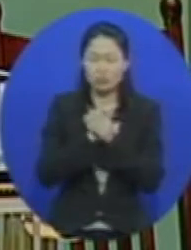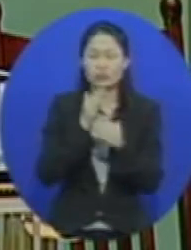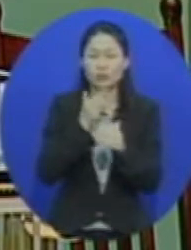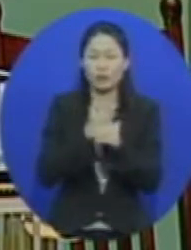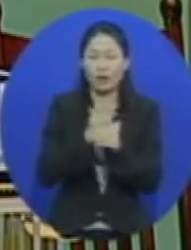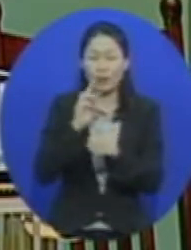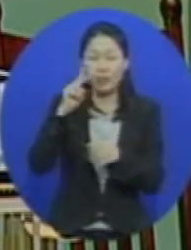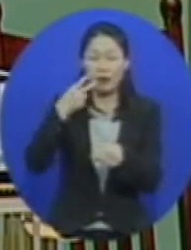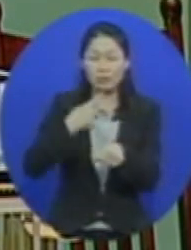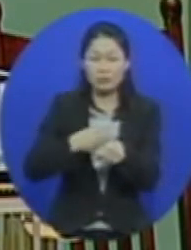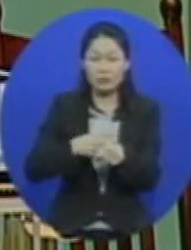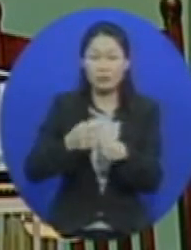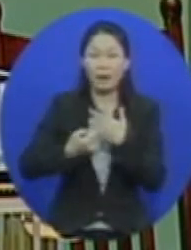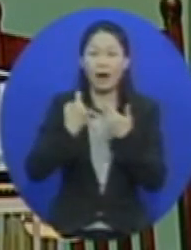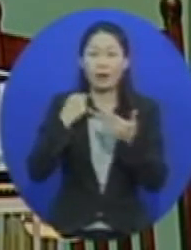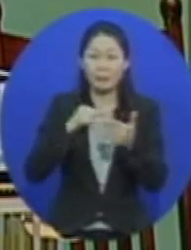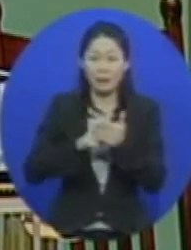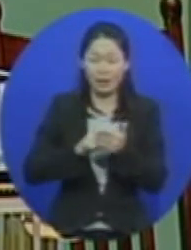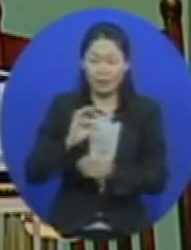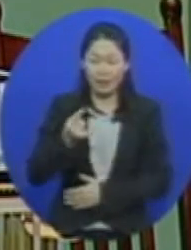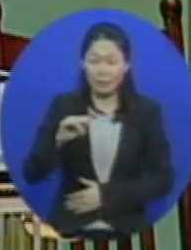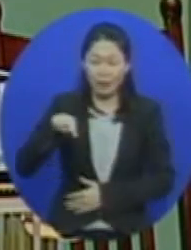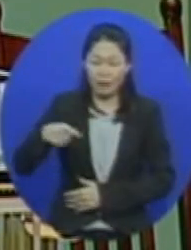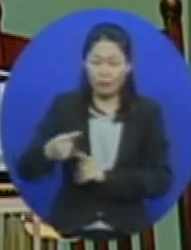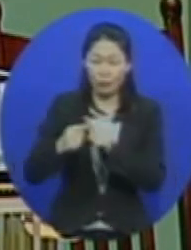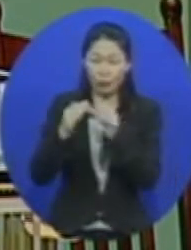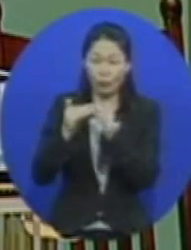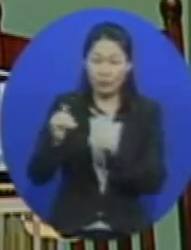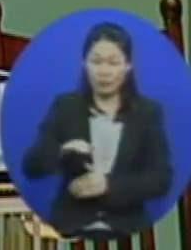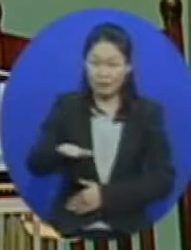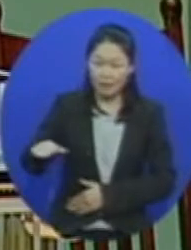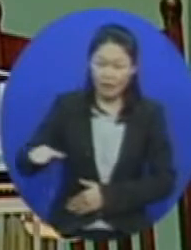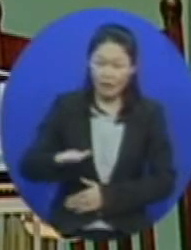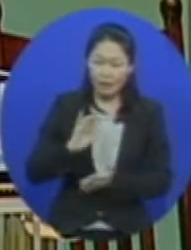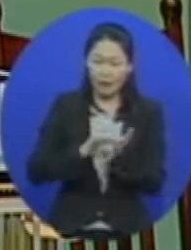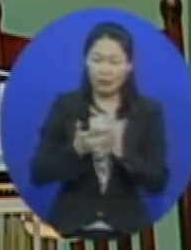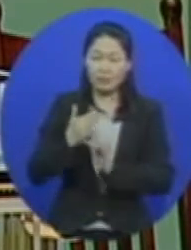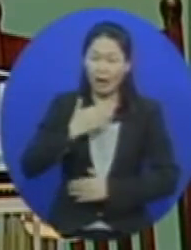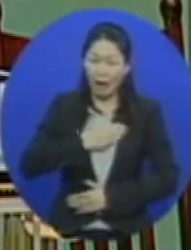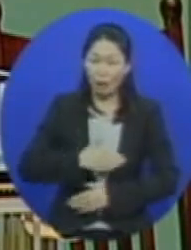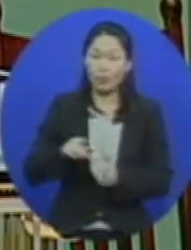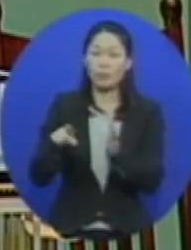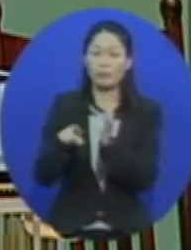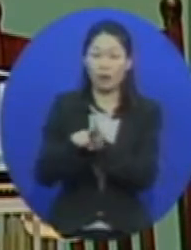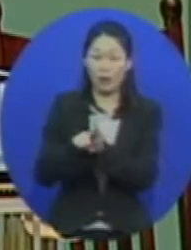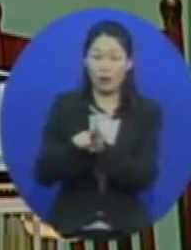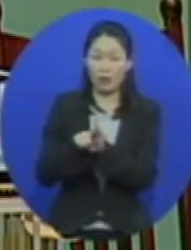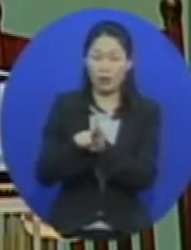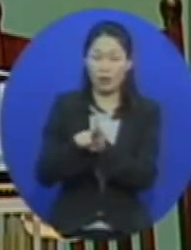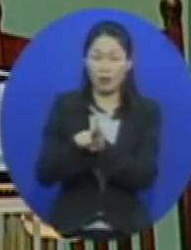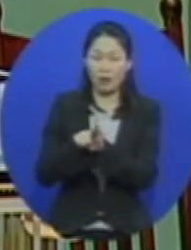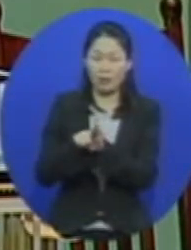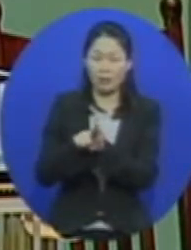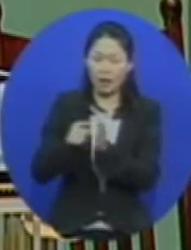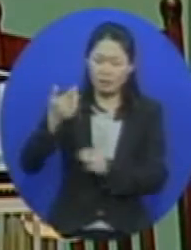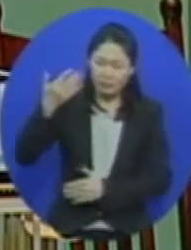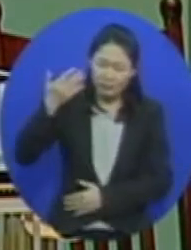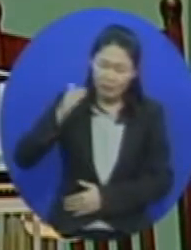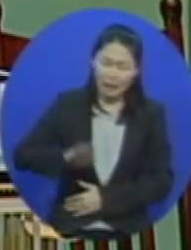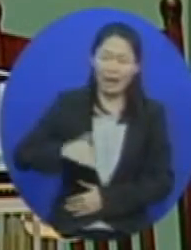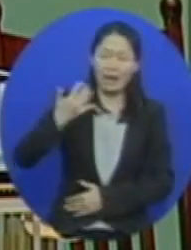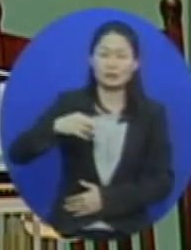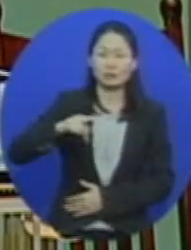예 사도 바울의 마음에 앱 s 교우들이 예수님을 알고 믿기는 하지만 아직도 뭔가